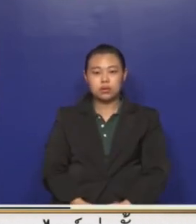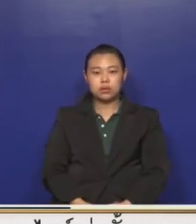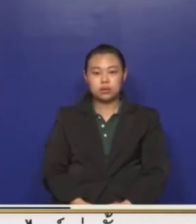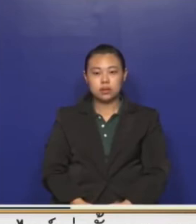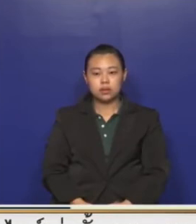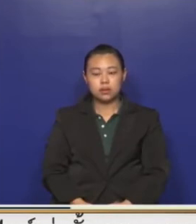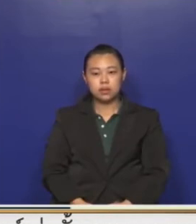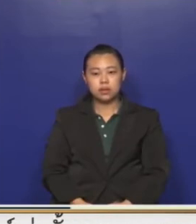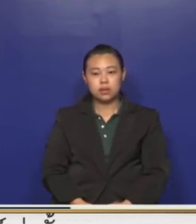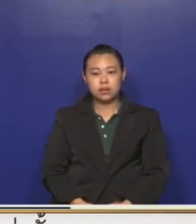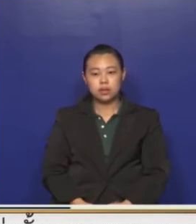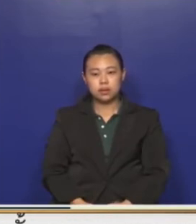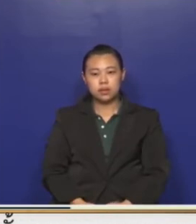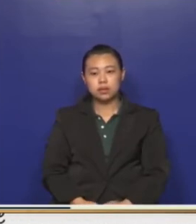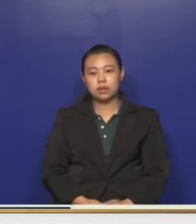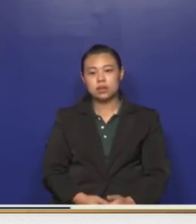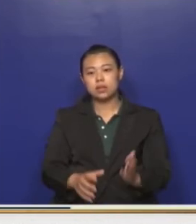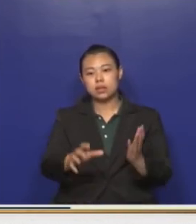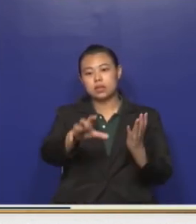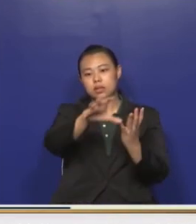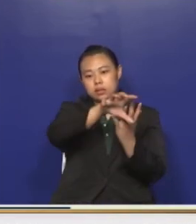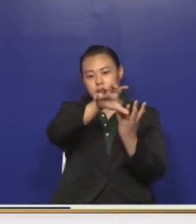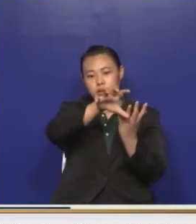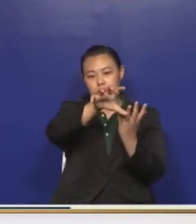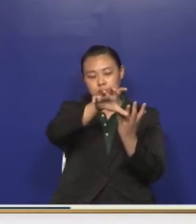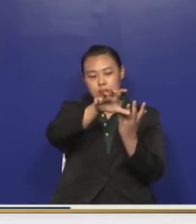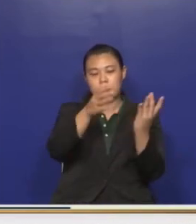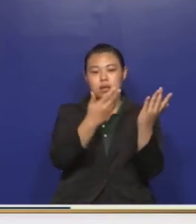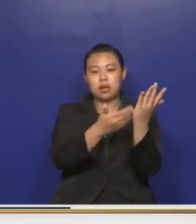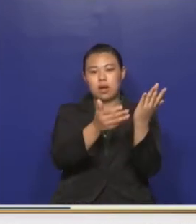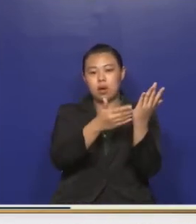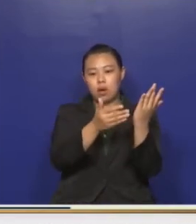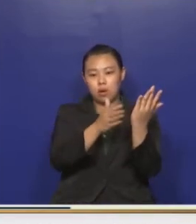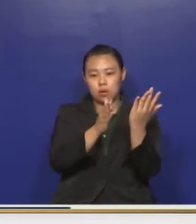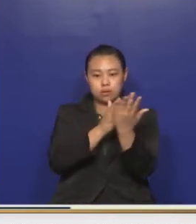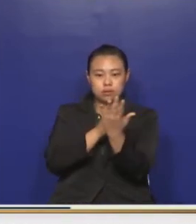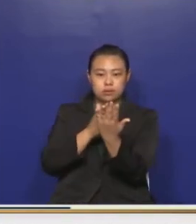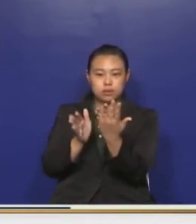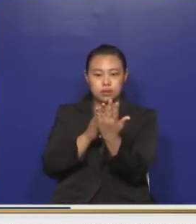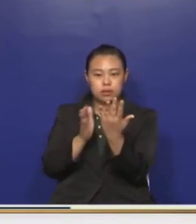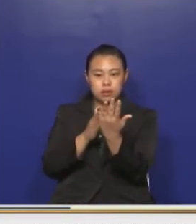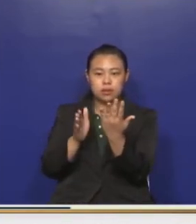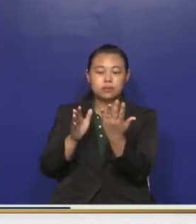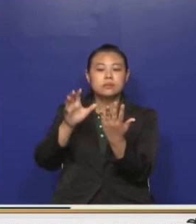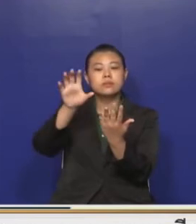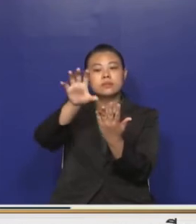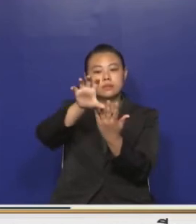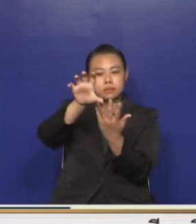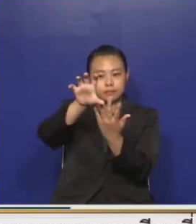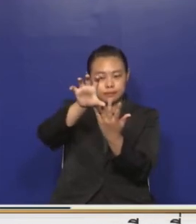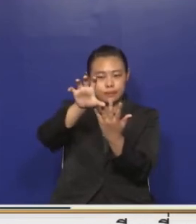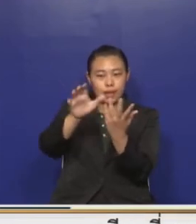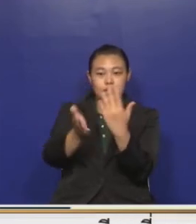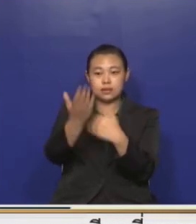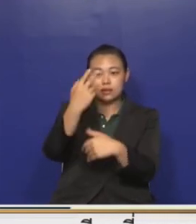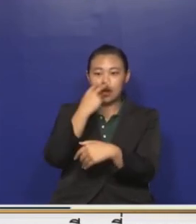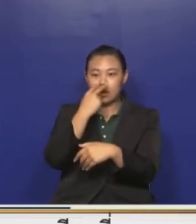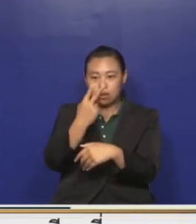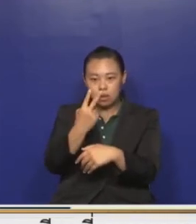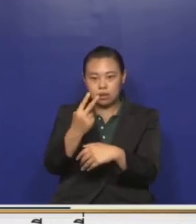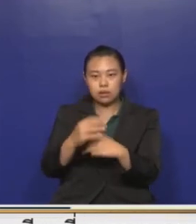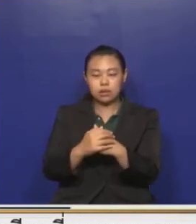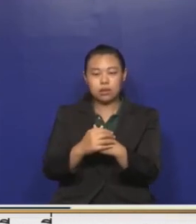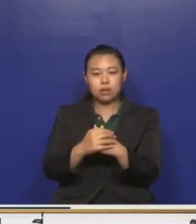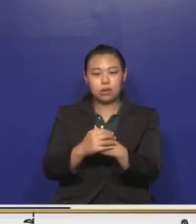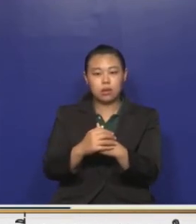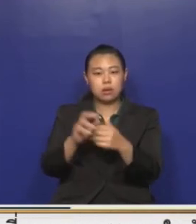ที่ตวนออกนั้นมจด Hot spot เกิขึ้นต้เรยกวา", อย่มาหาศารเช้าวัี้เองก็ยัได้เหน เหืกัวารปริมาณ